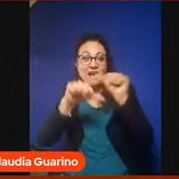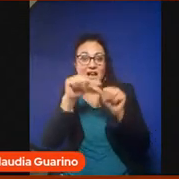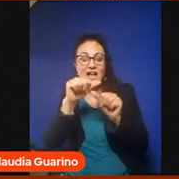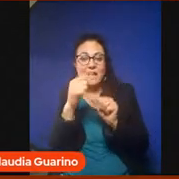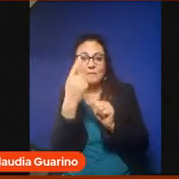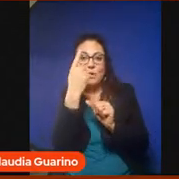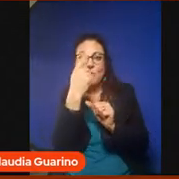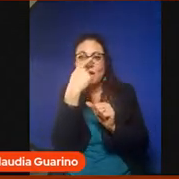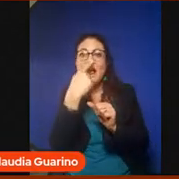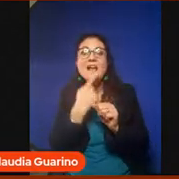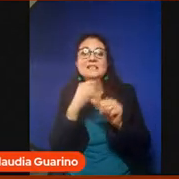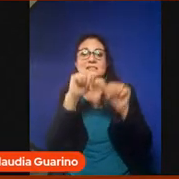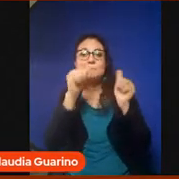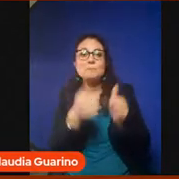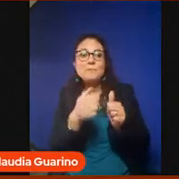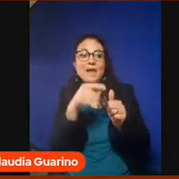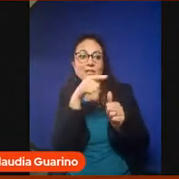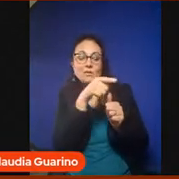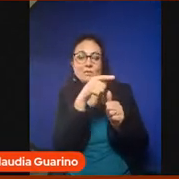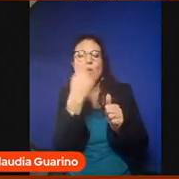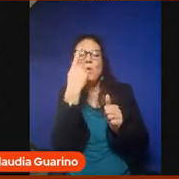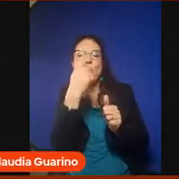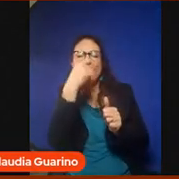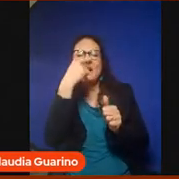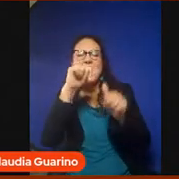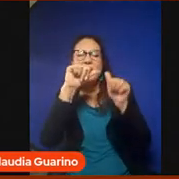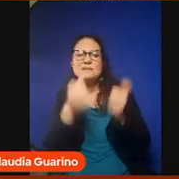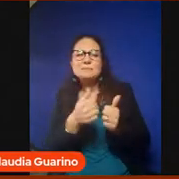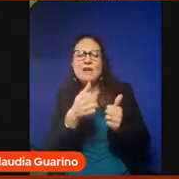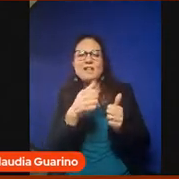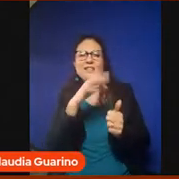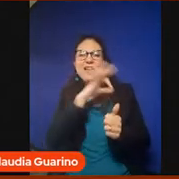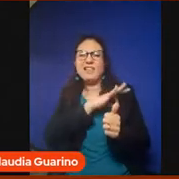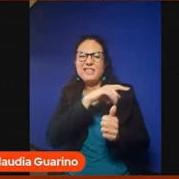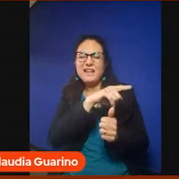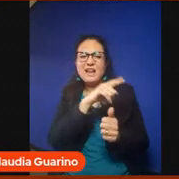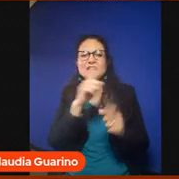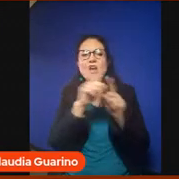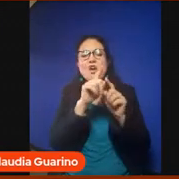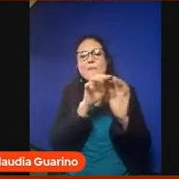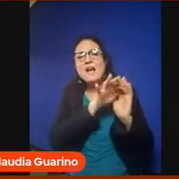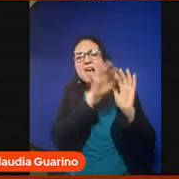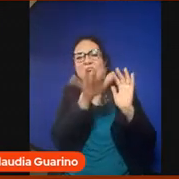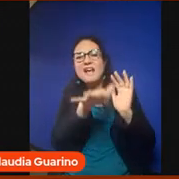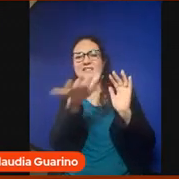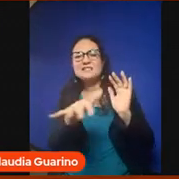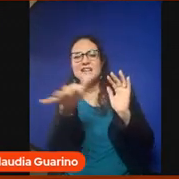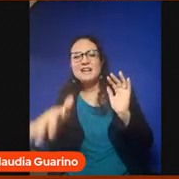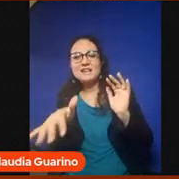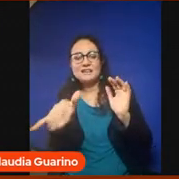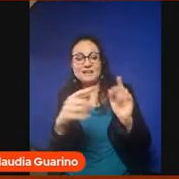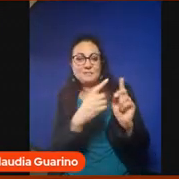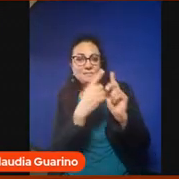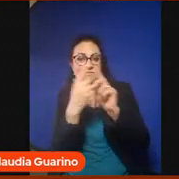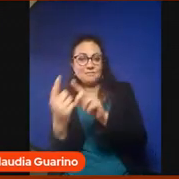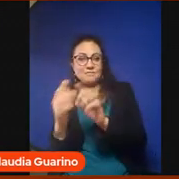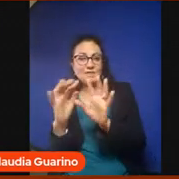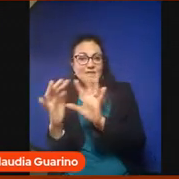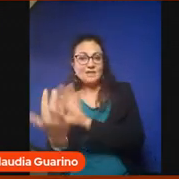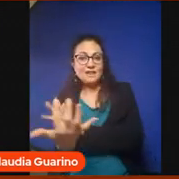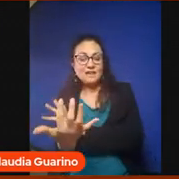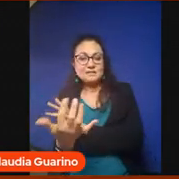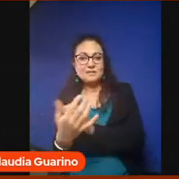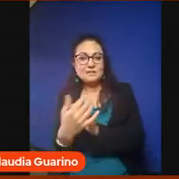dell'equazione, uno degli aspetti di interesse, uno a cascata crea una situazione difficilissima. Questo ancora di più